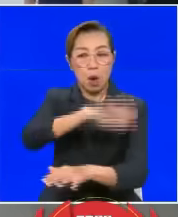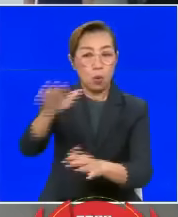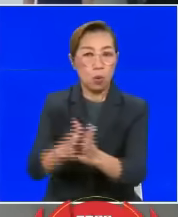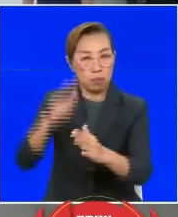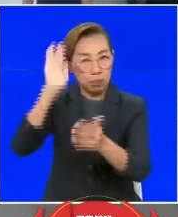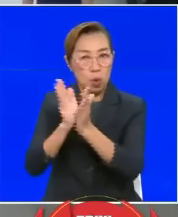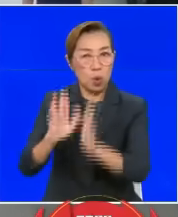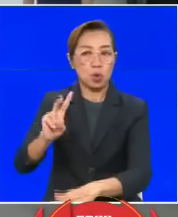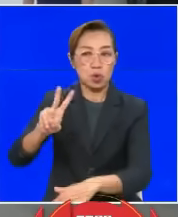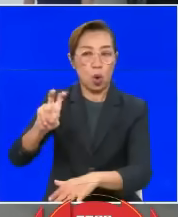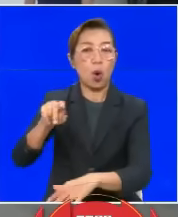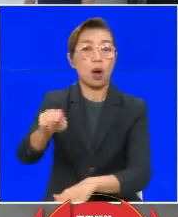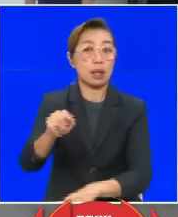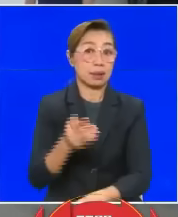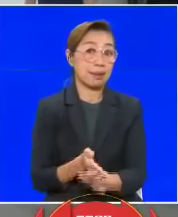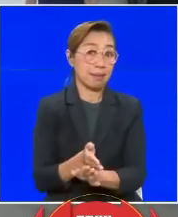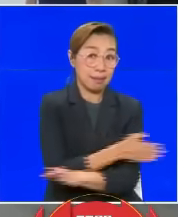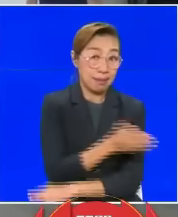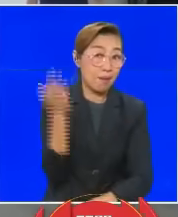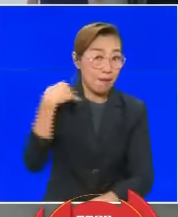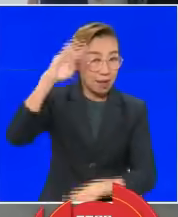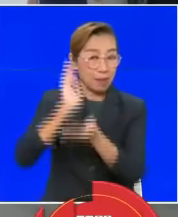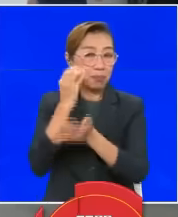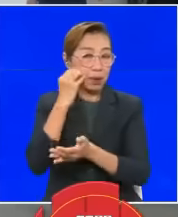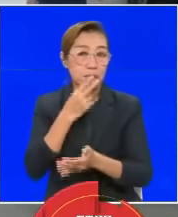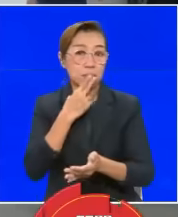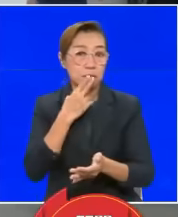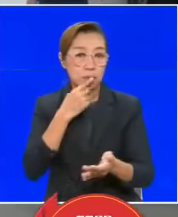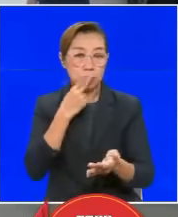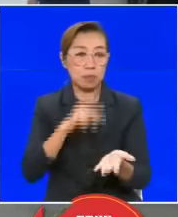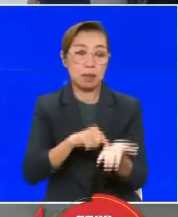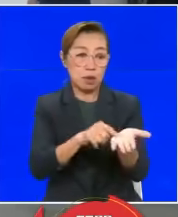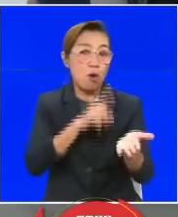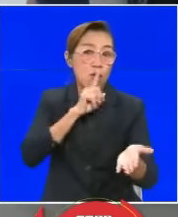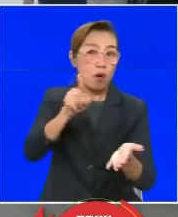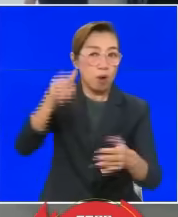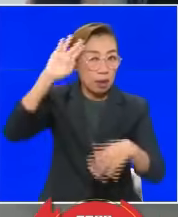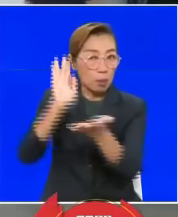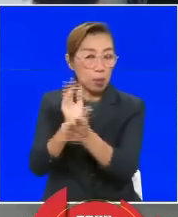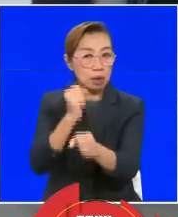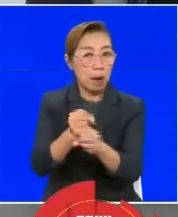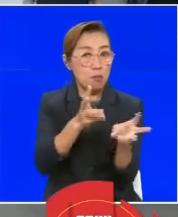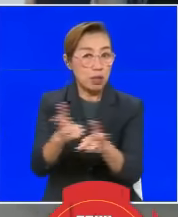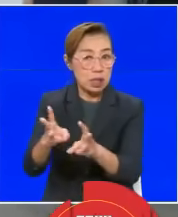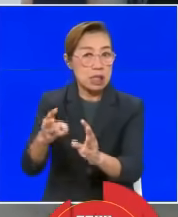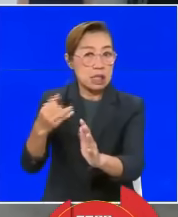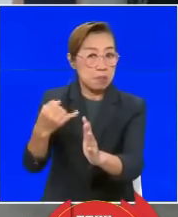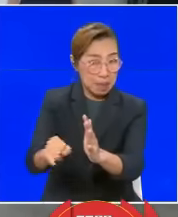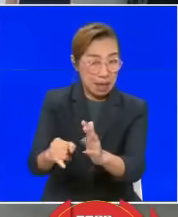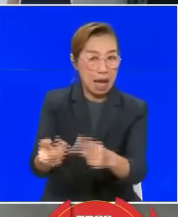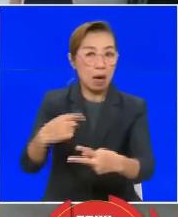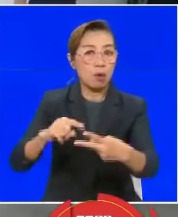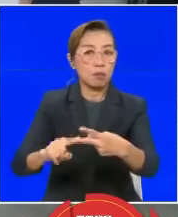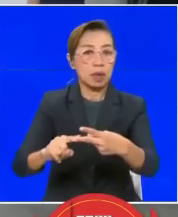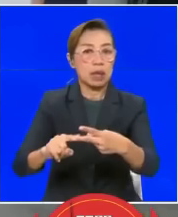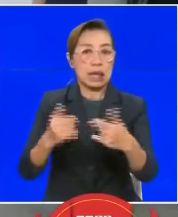กันหลังจากที่ก่อนหน้านี้มายื่นหนังสือเพื่อที่จะให้ตรวจสอบการสอบสวนที่มองว่าเป็นการสอบสวนโดยมิชอบไปแล้วจึงได้มาร้องทุก